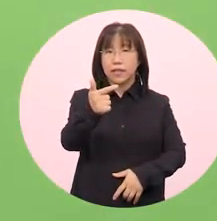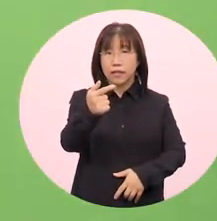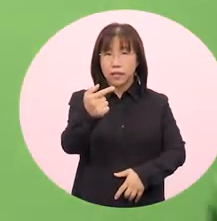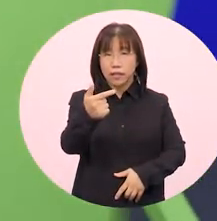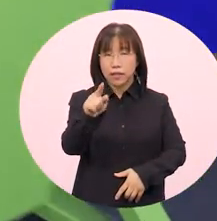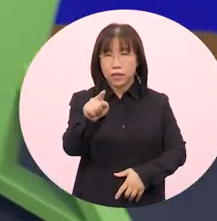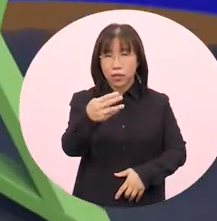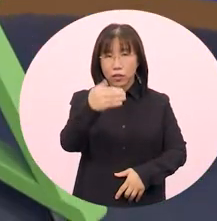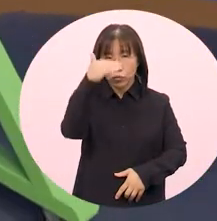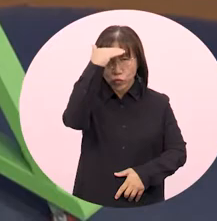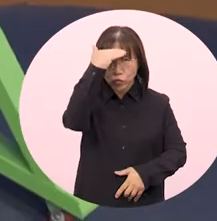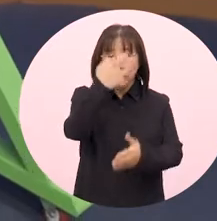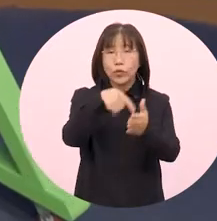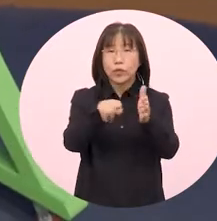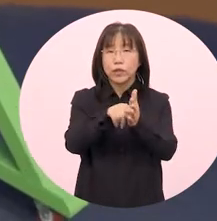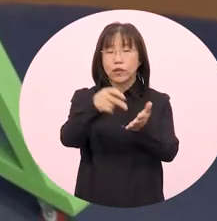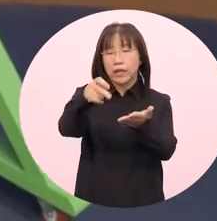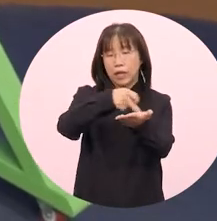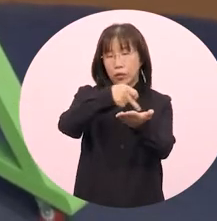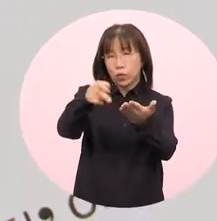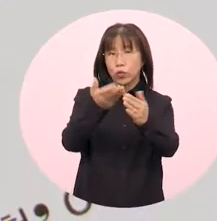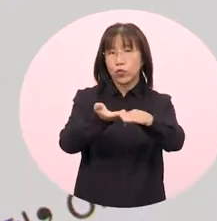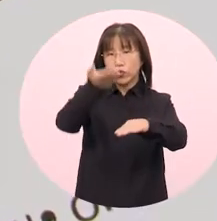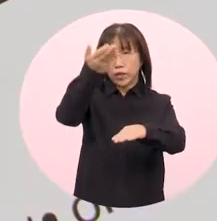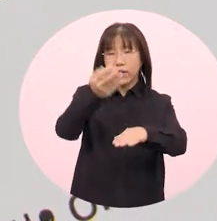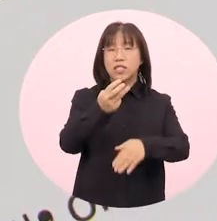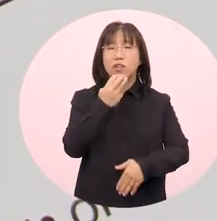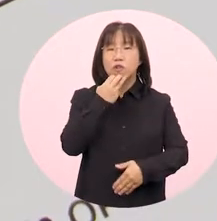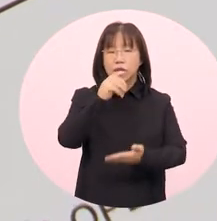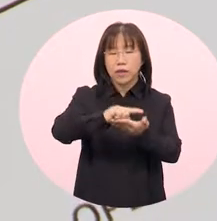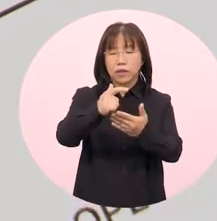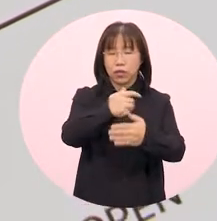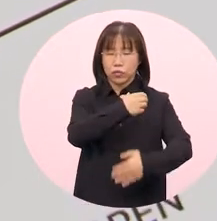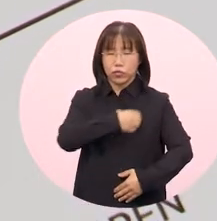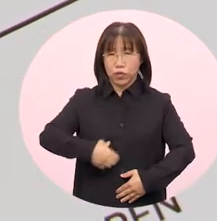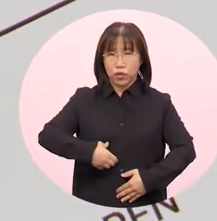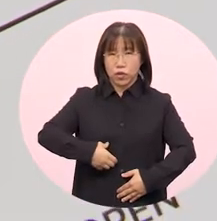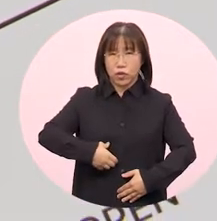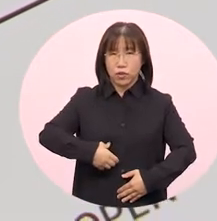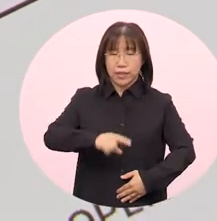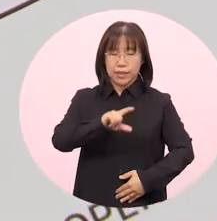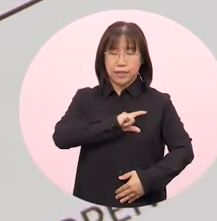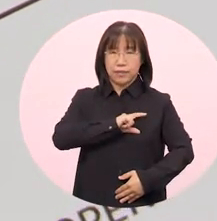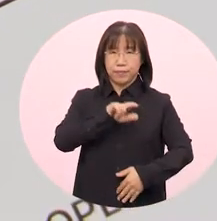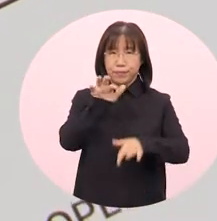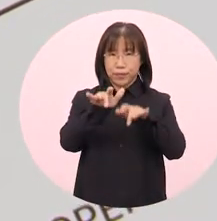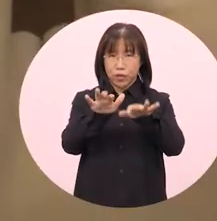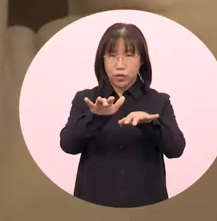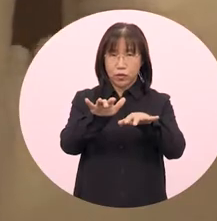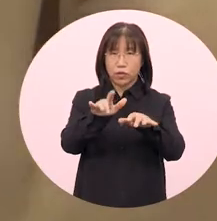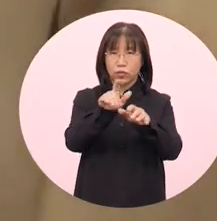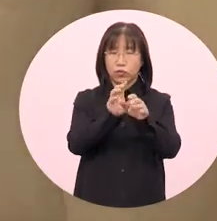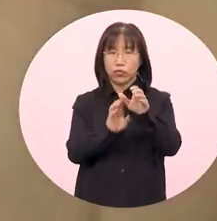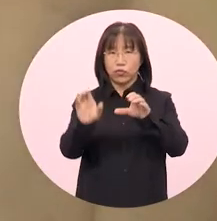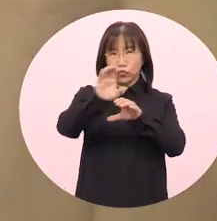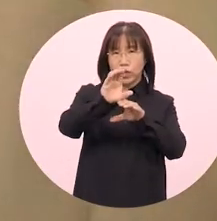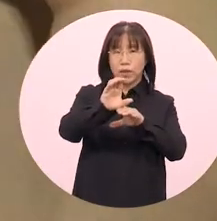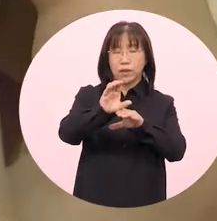강서구청 채널을 구독하기 위해서는 카카오톡 상단 검색창에 서울 강서구청을 입력한 뒤 채널을 추가하면